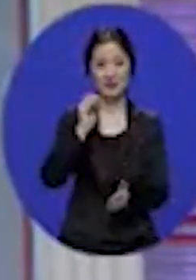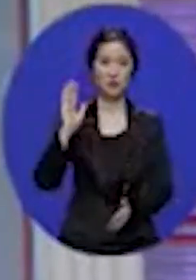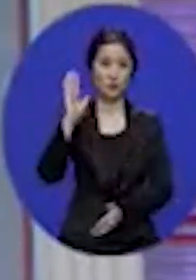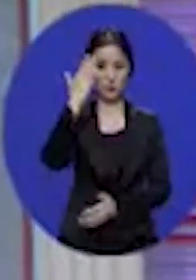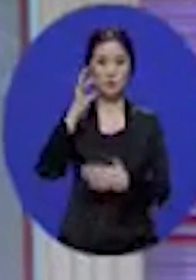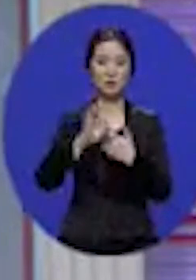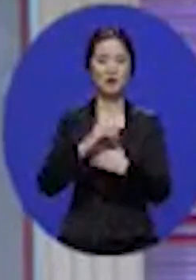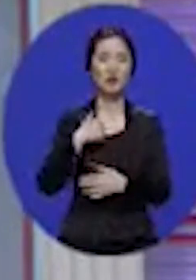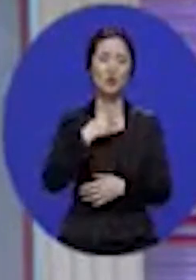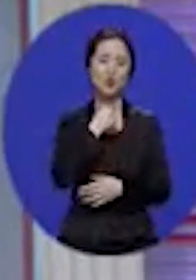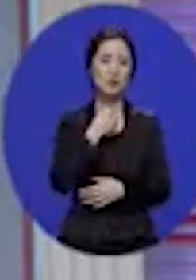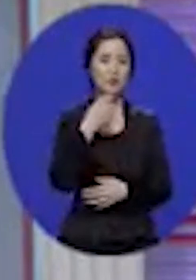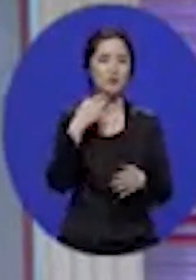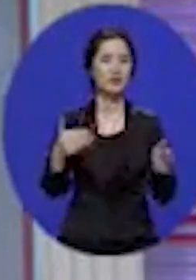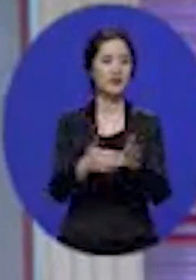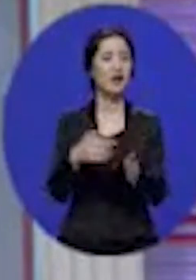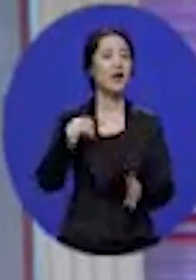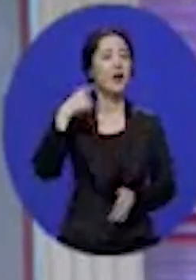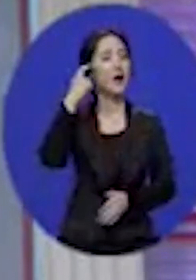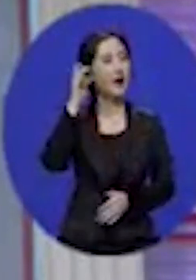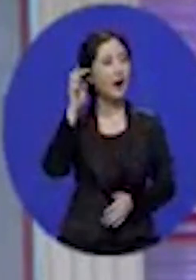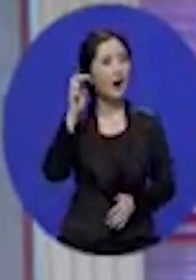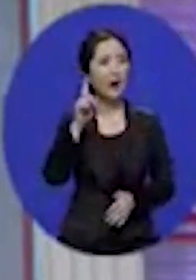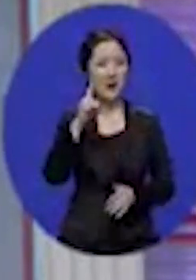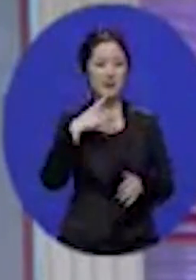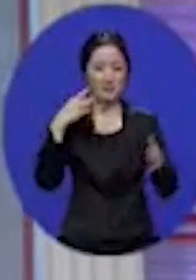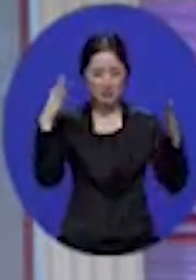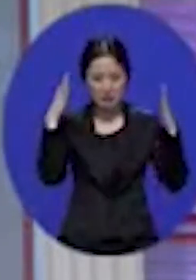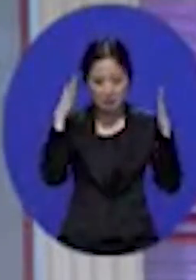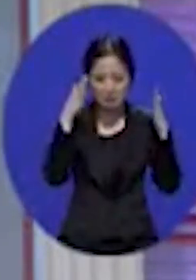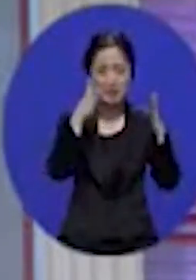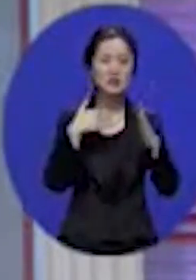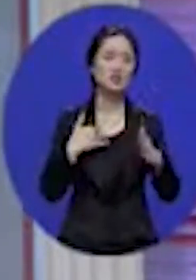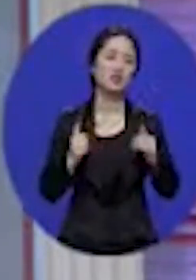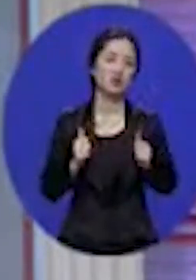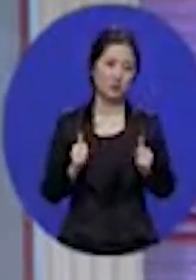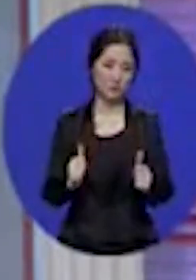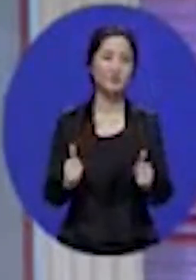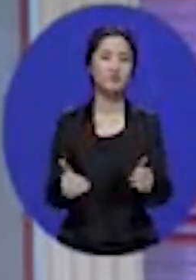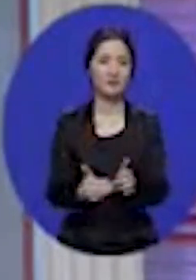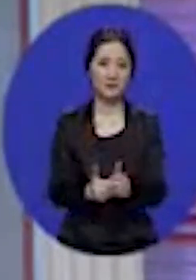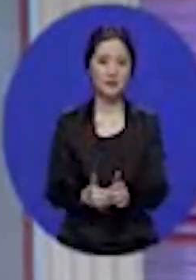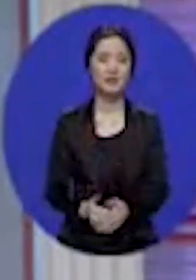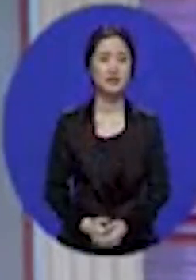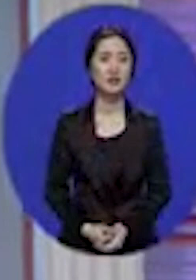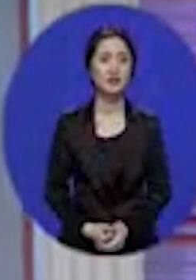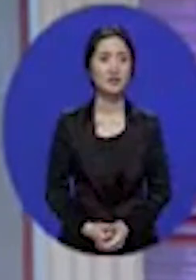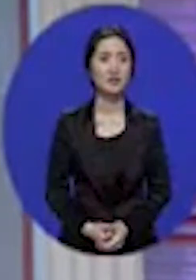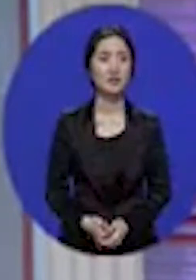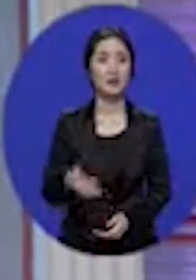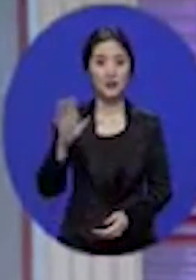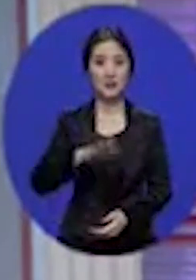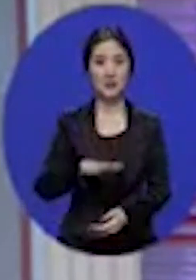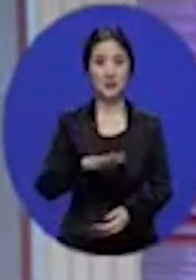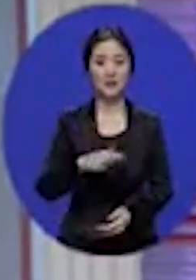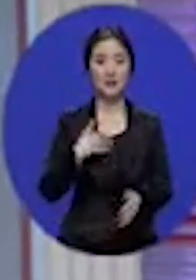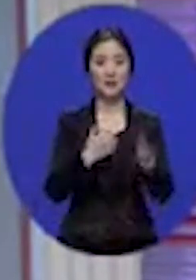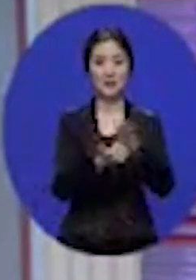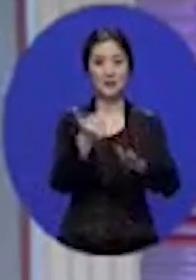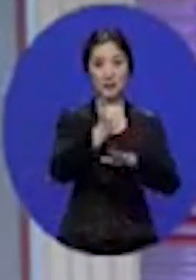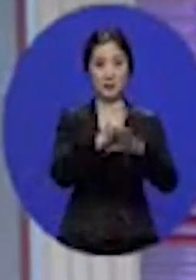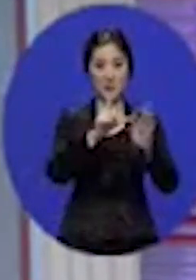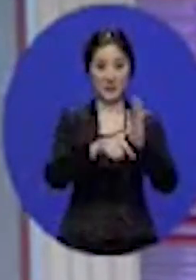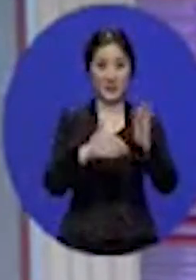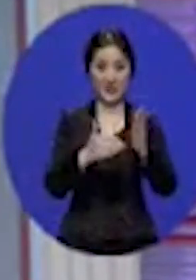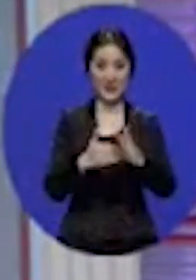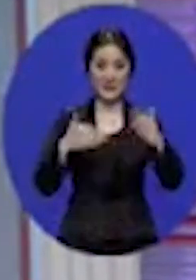것이다 라는 것만 갖고 계속 매진해왔기 때문에 물론 이제 꿈을 이뤘지만은 그 과정이 굉장히 그